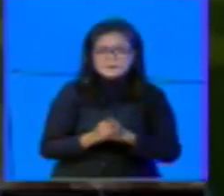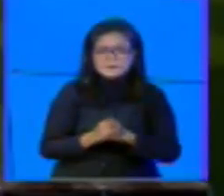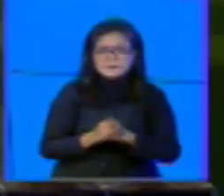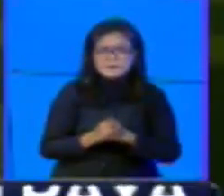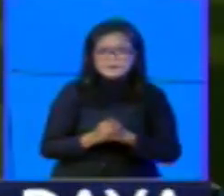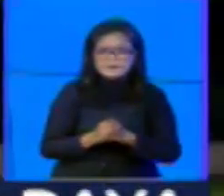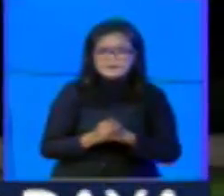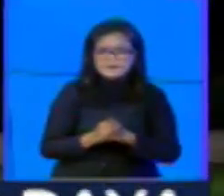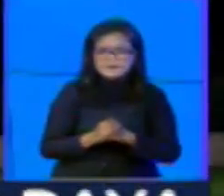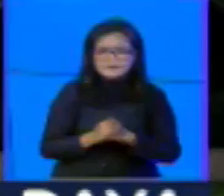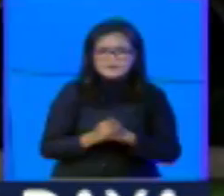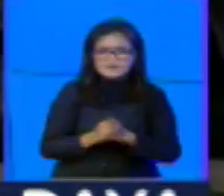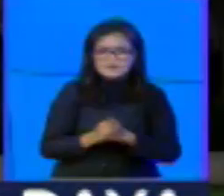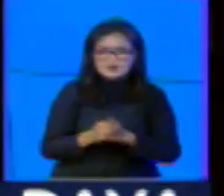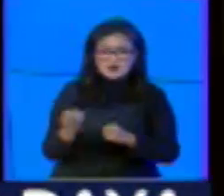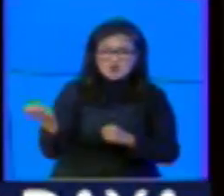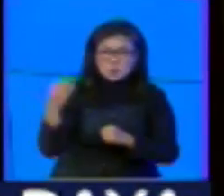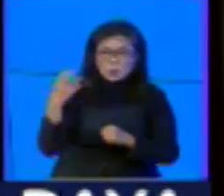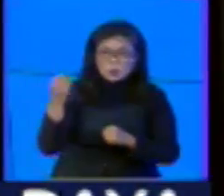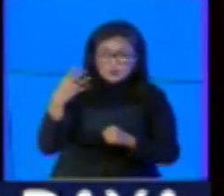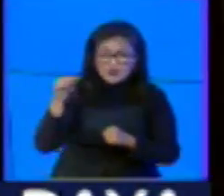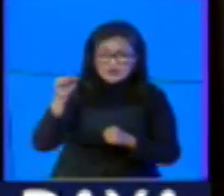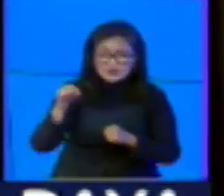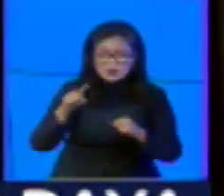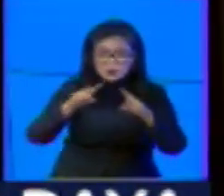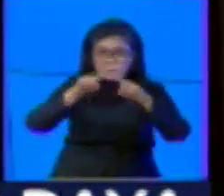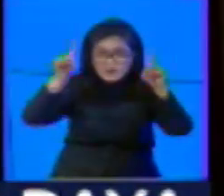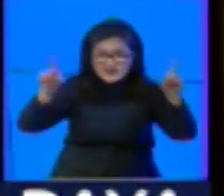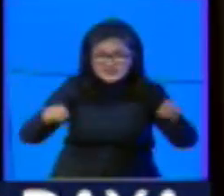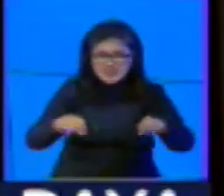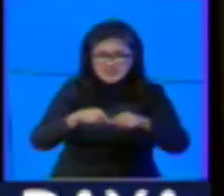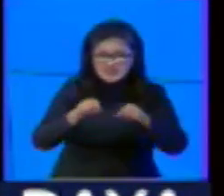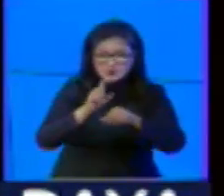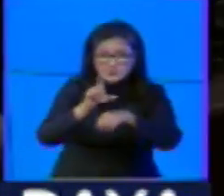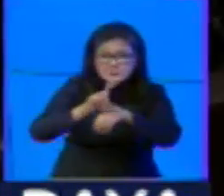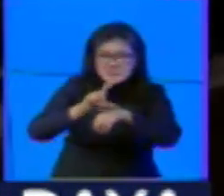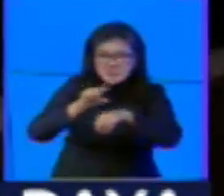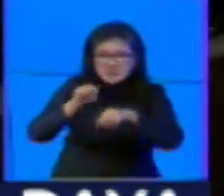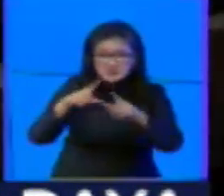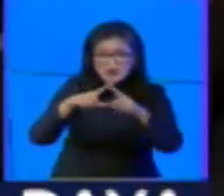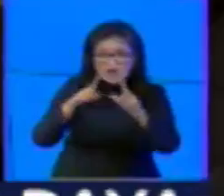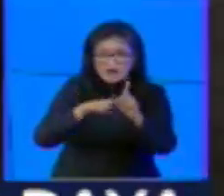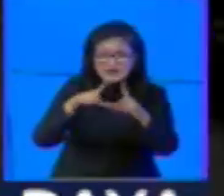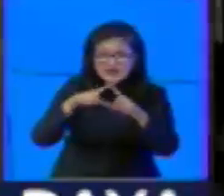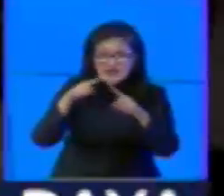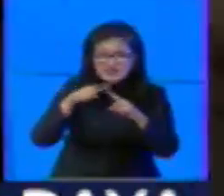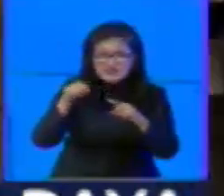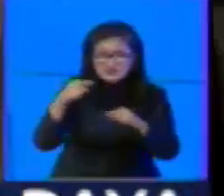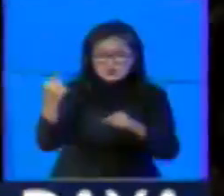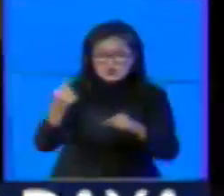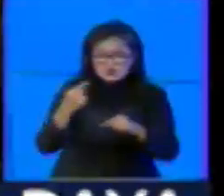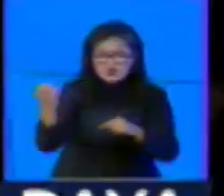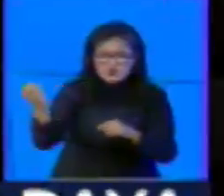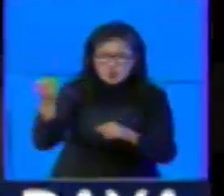Keputusan tersebut diumumkan dalam maklumat yang dipasang di sejumlah sudut Masjid Raya atau yang juga dikenal sebagai Masjid Agung